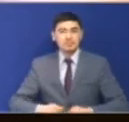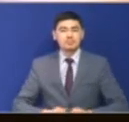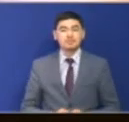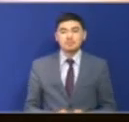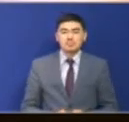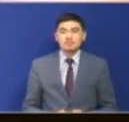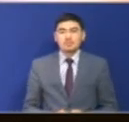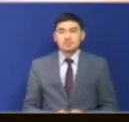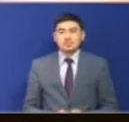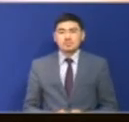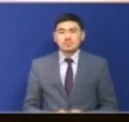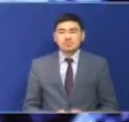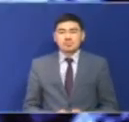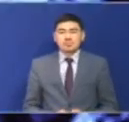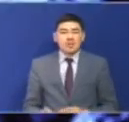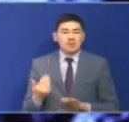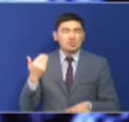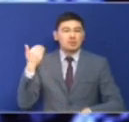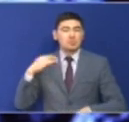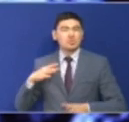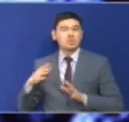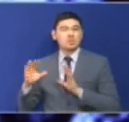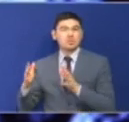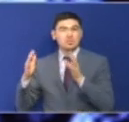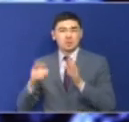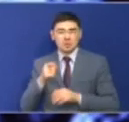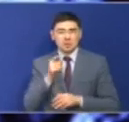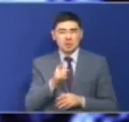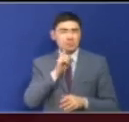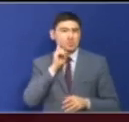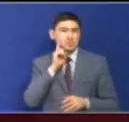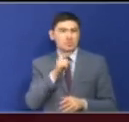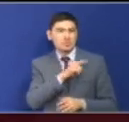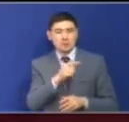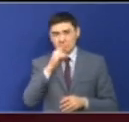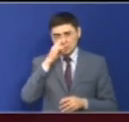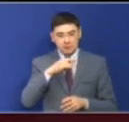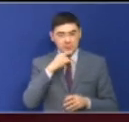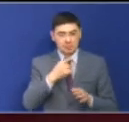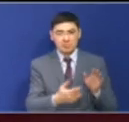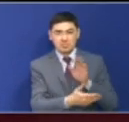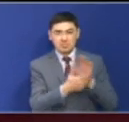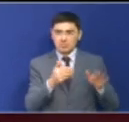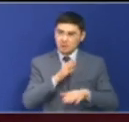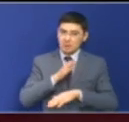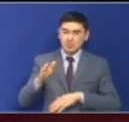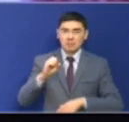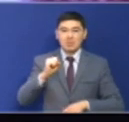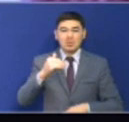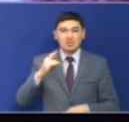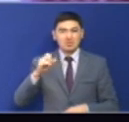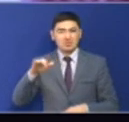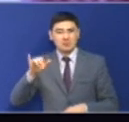Все дальше и дальше от нас события тех далеких дней, когда тысячи молодых парней из Казахстана были отправлены в Афганистан для